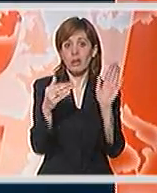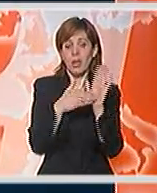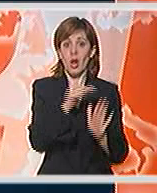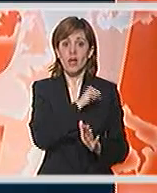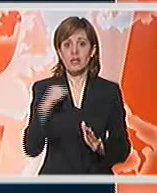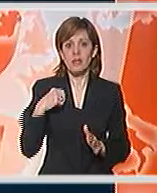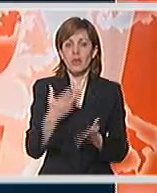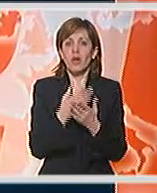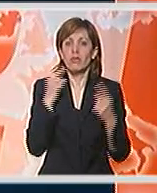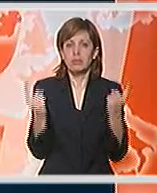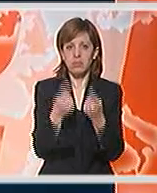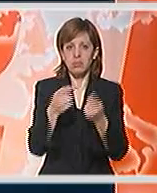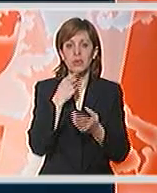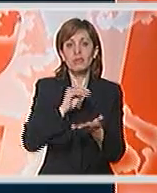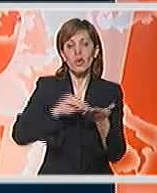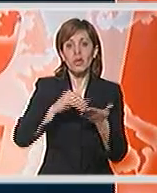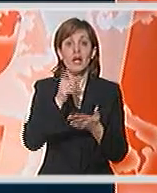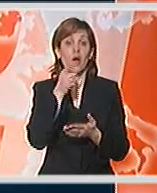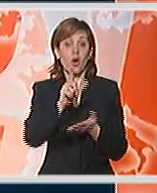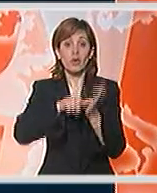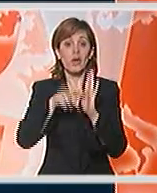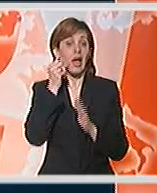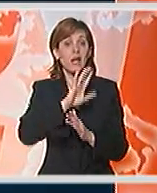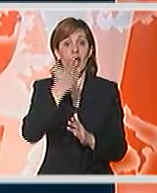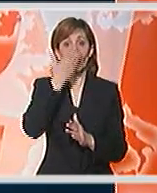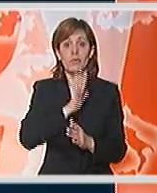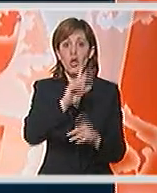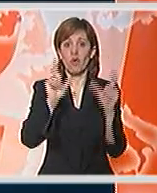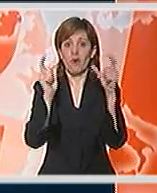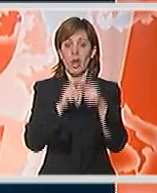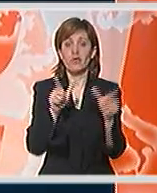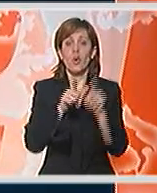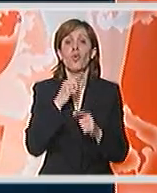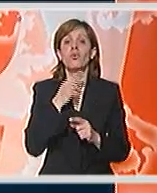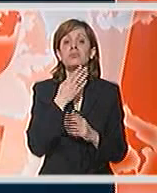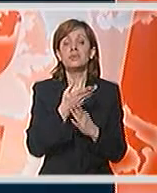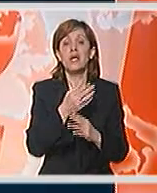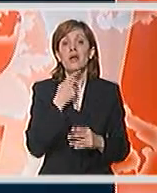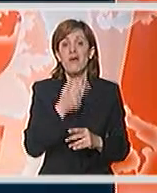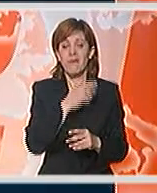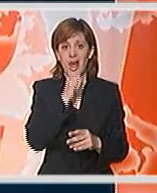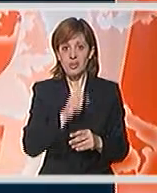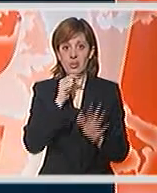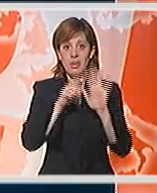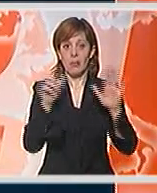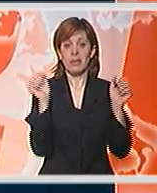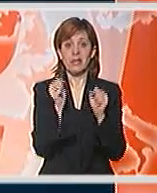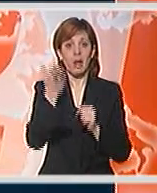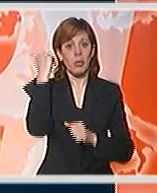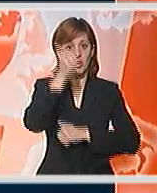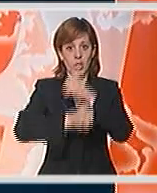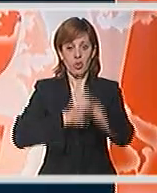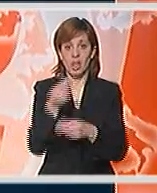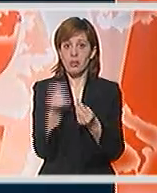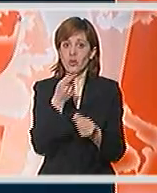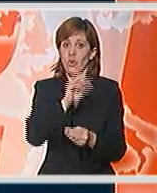da raspišu poternicu onoga trenutka kada nije uspelo njegovo hapšenje u Francuskoj 17. decembra prošle godine. Zašto